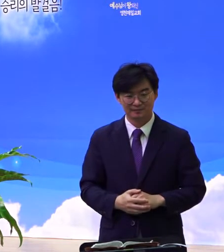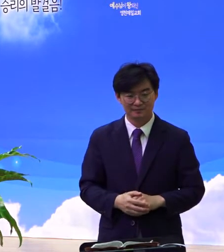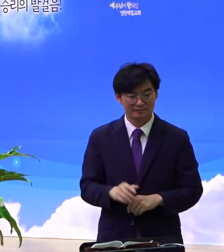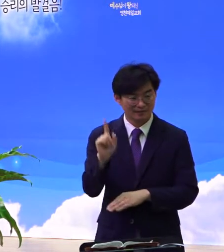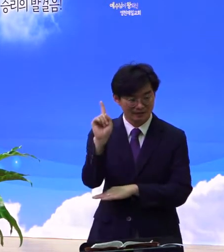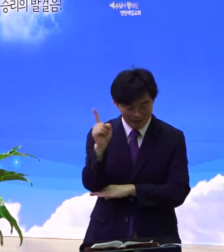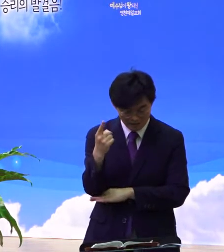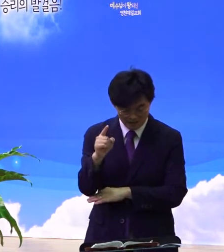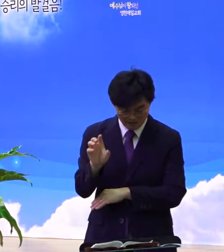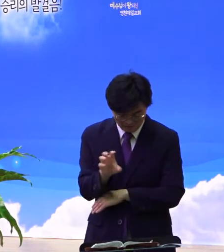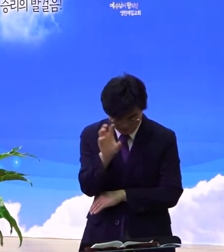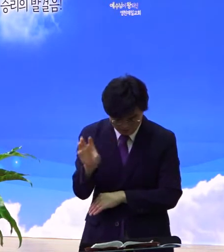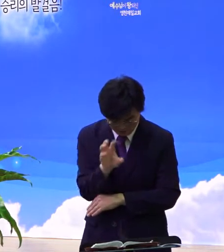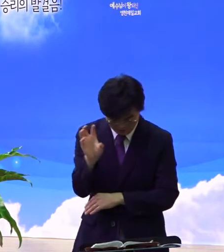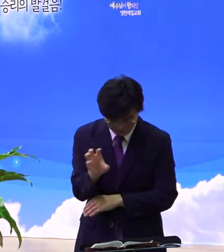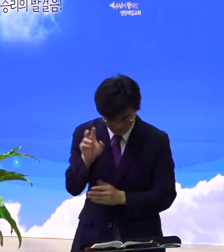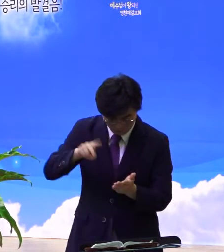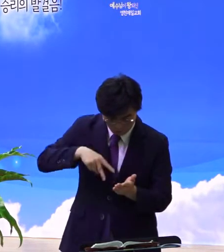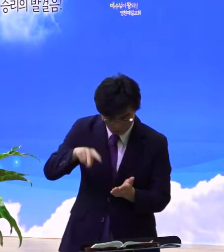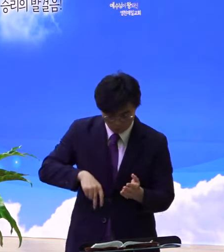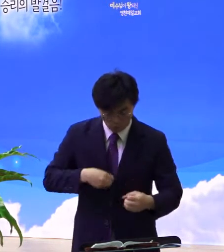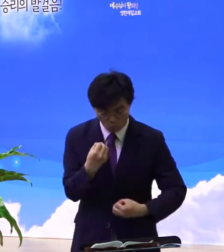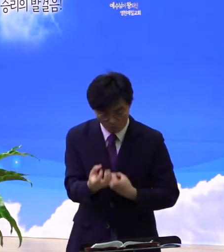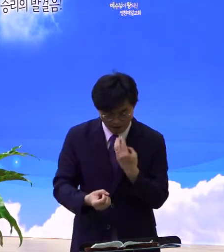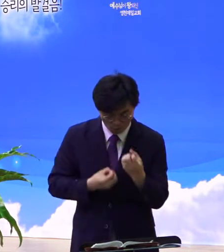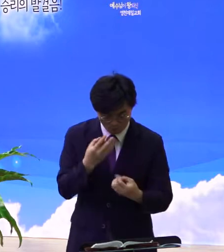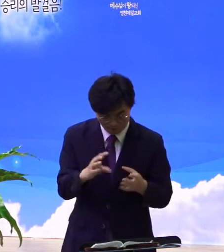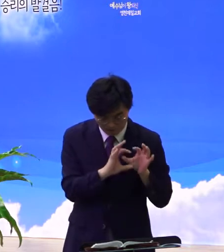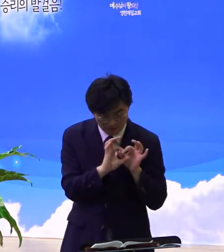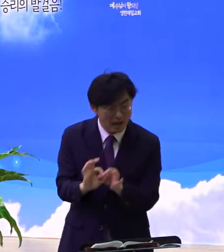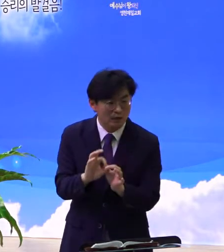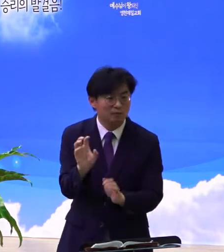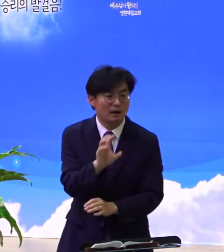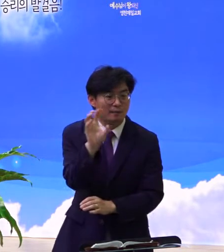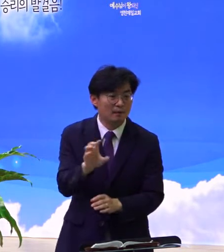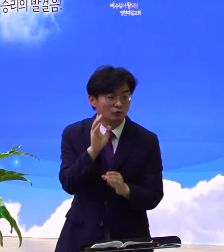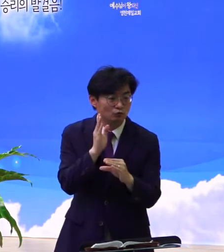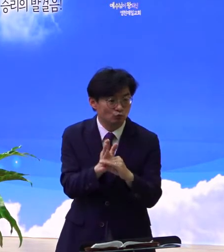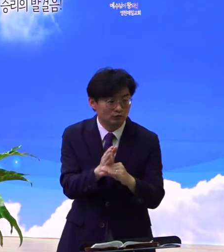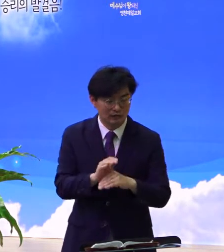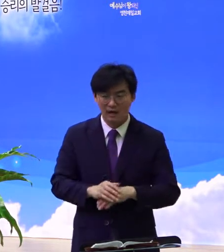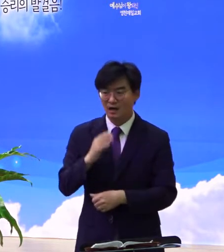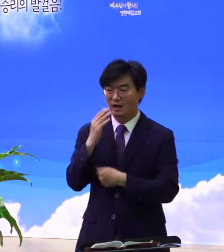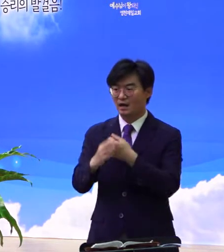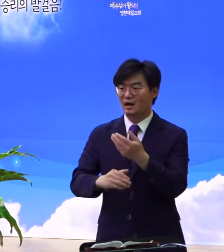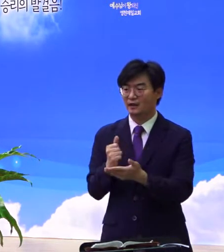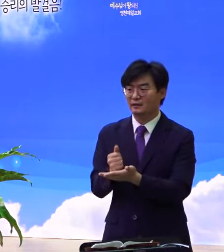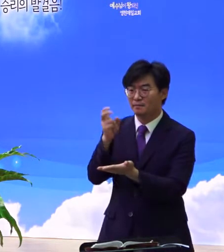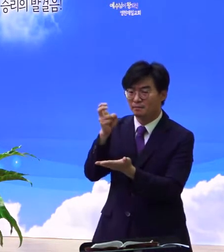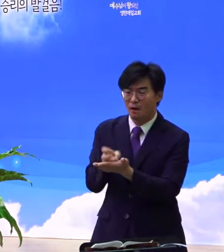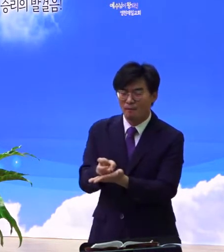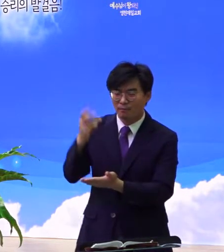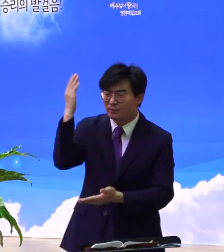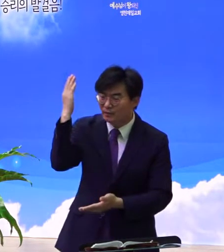다윗은 계속해서 고백했습니다. 우리가 읽은 8절의 하반절에 보면 여호와의 계명은